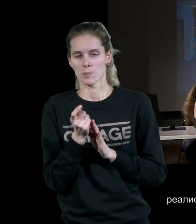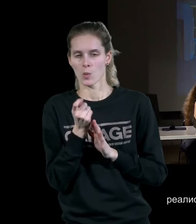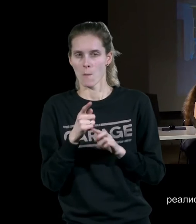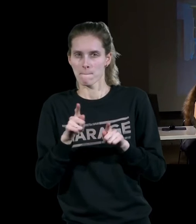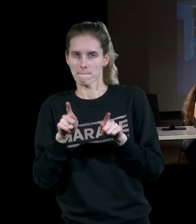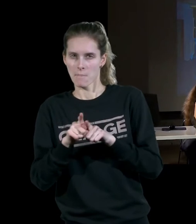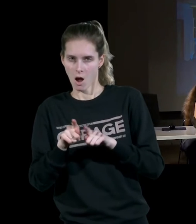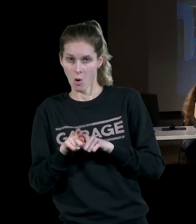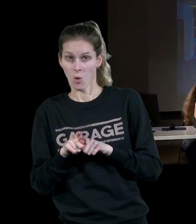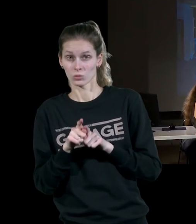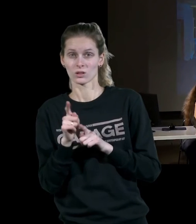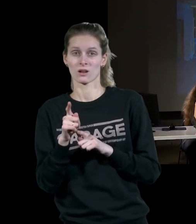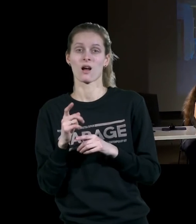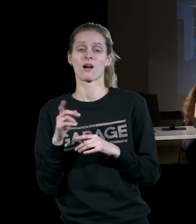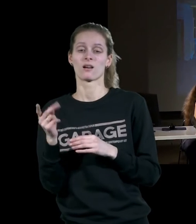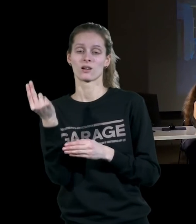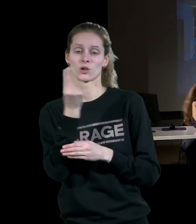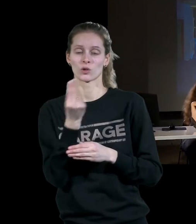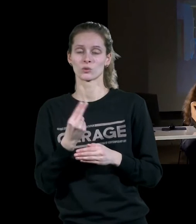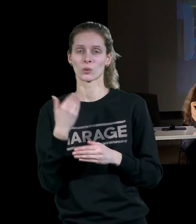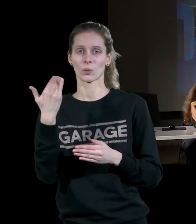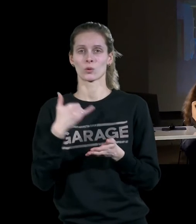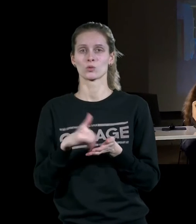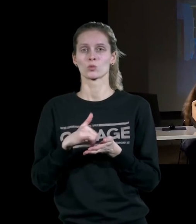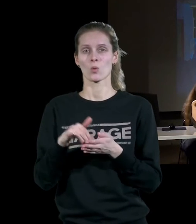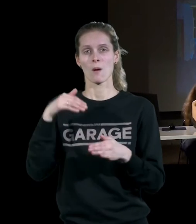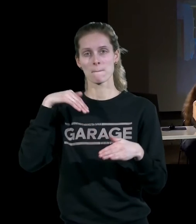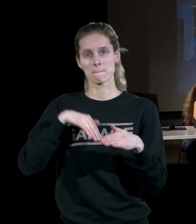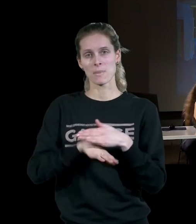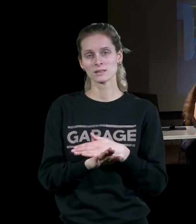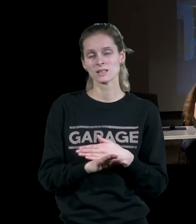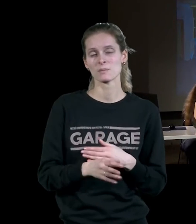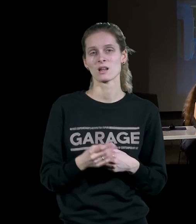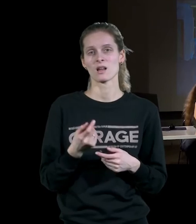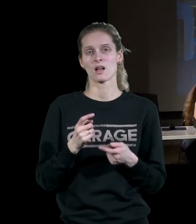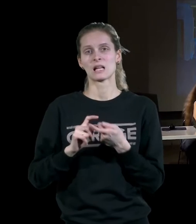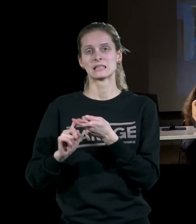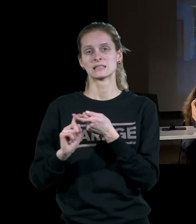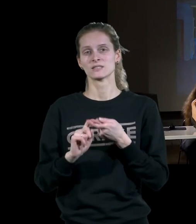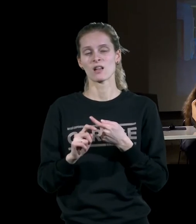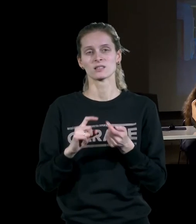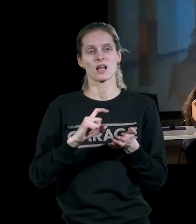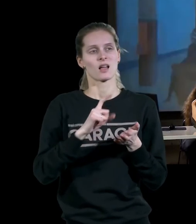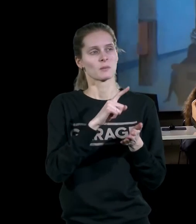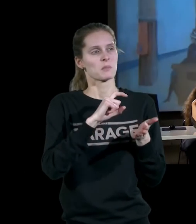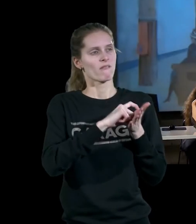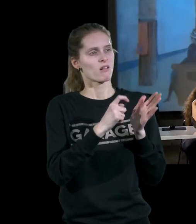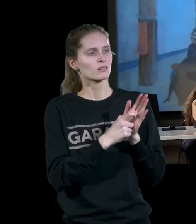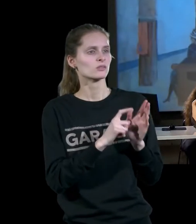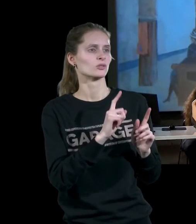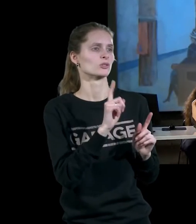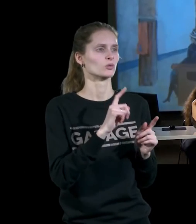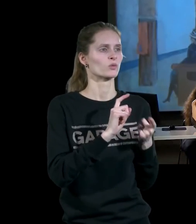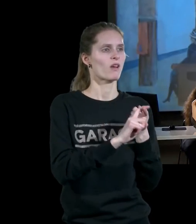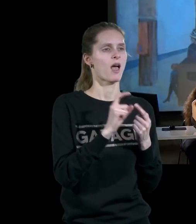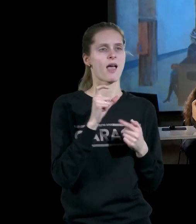Нью-Йоркской подземке, пересекающуюся, во всяком случае, на уровне сюжетов, да, например, с картинами Эдварда Хоппера. Но делает ее очень